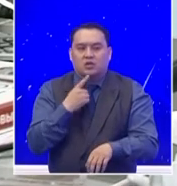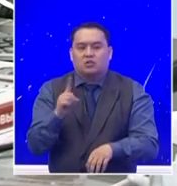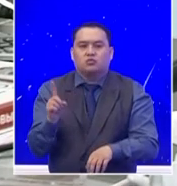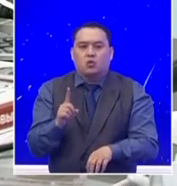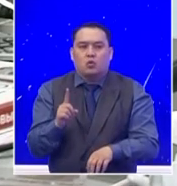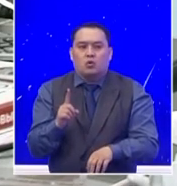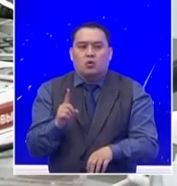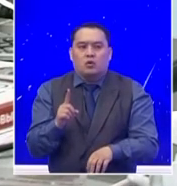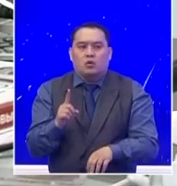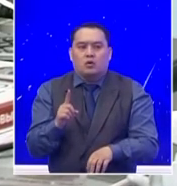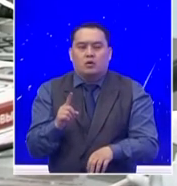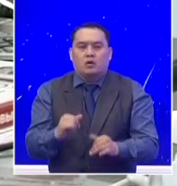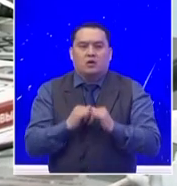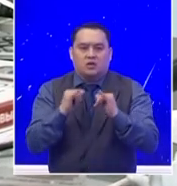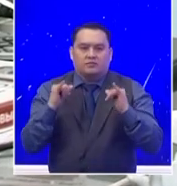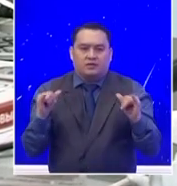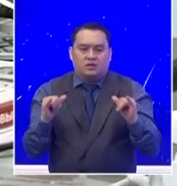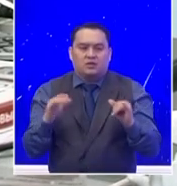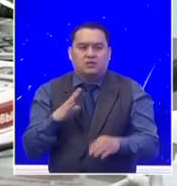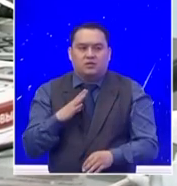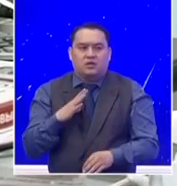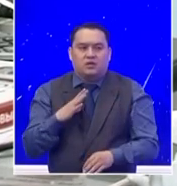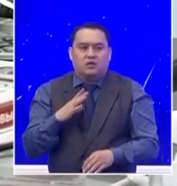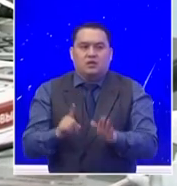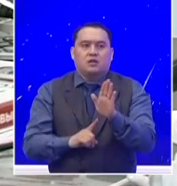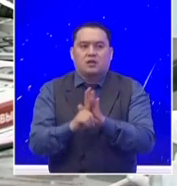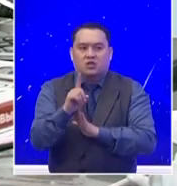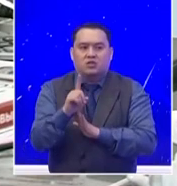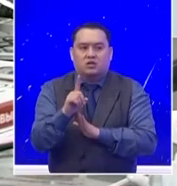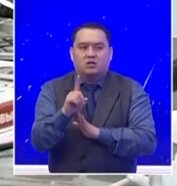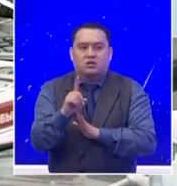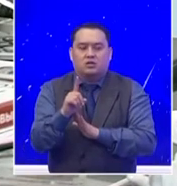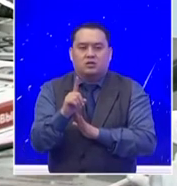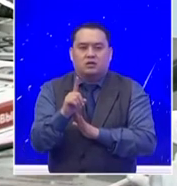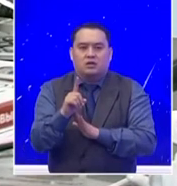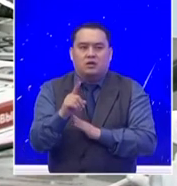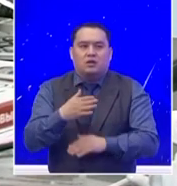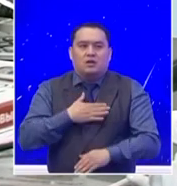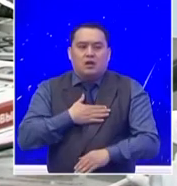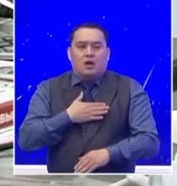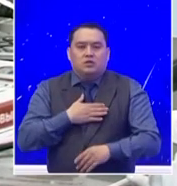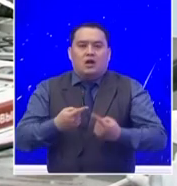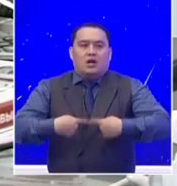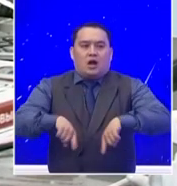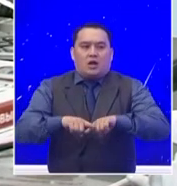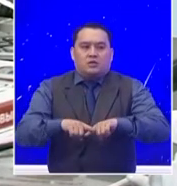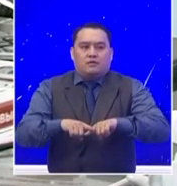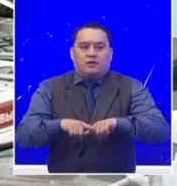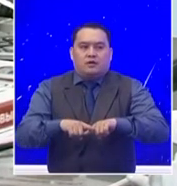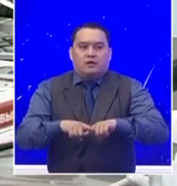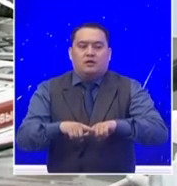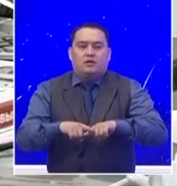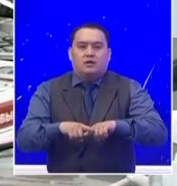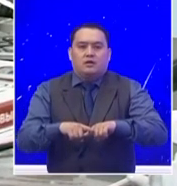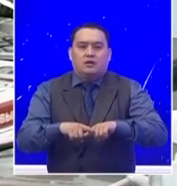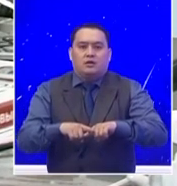сказать, ну как бы развилась уже, да, и получилась уже «Эковейв». И вот наша организация, она как раз вот